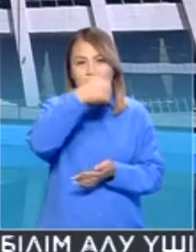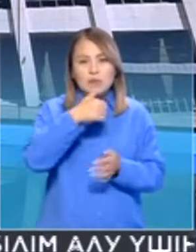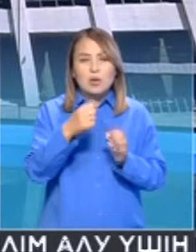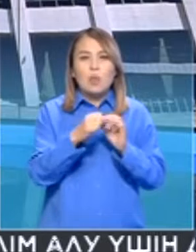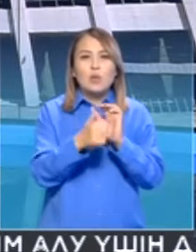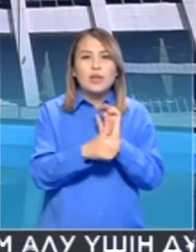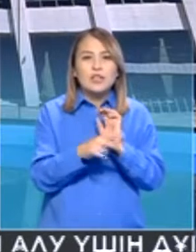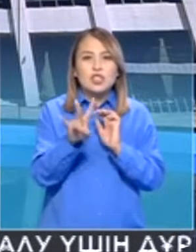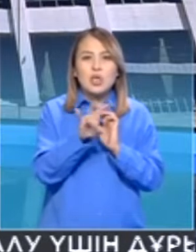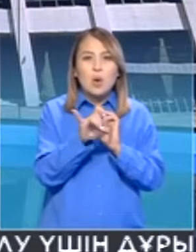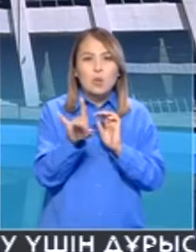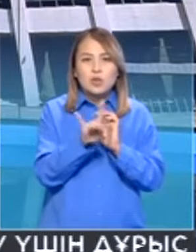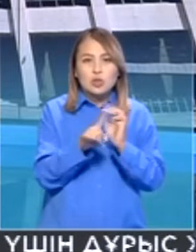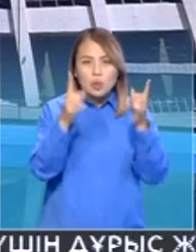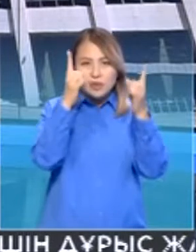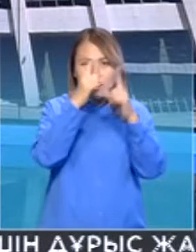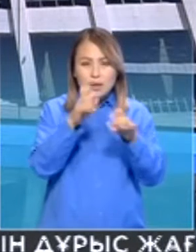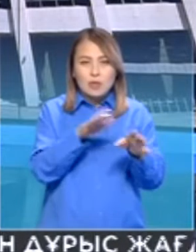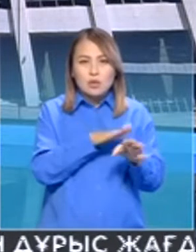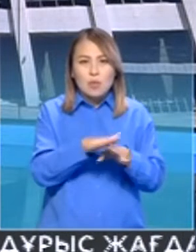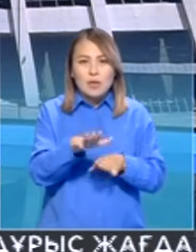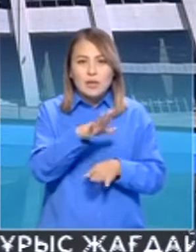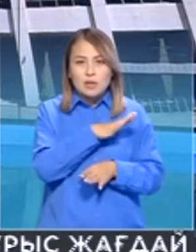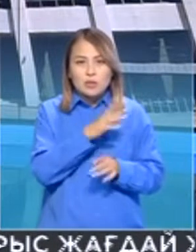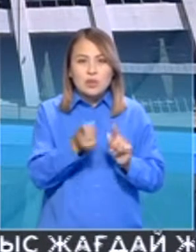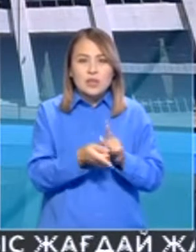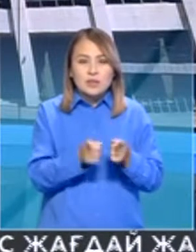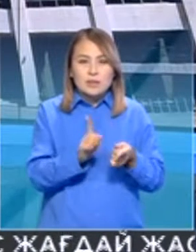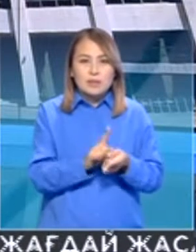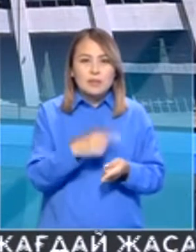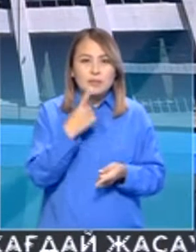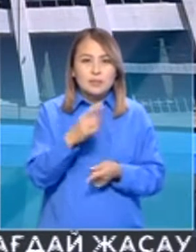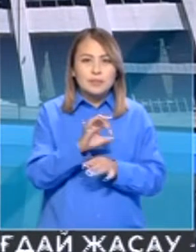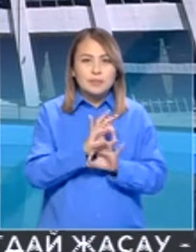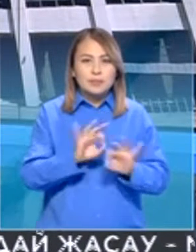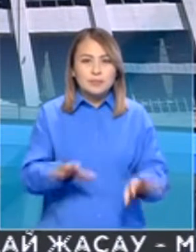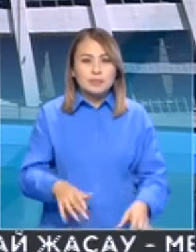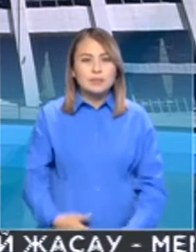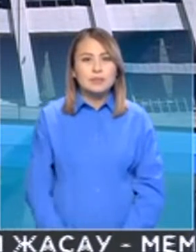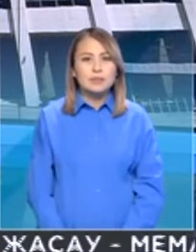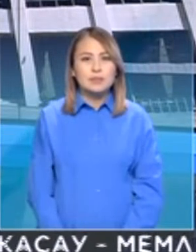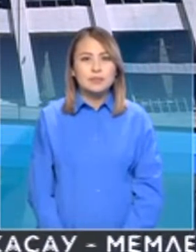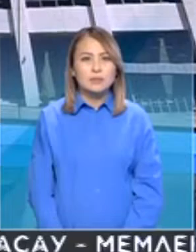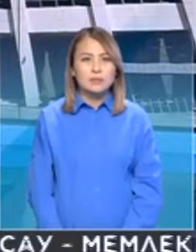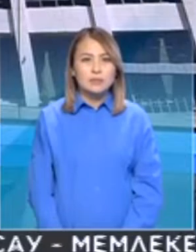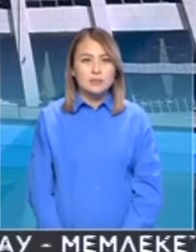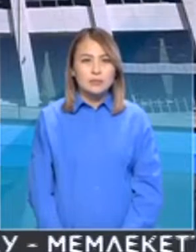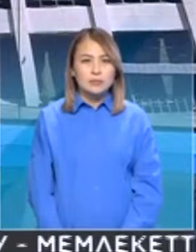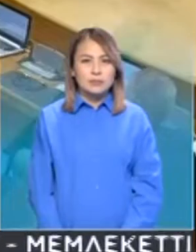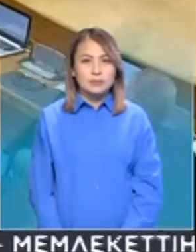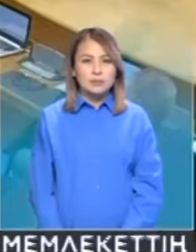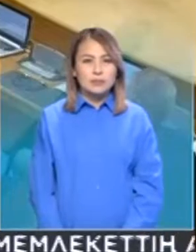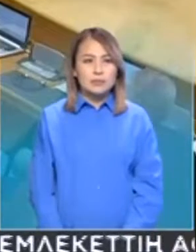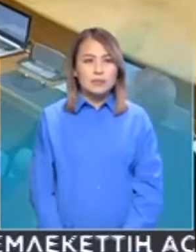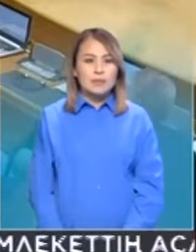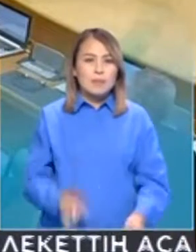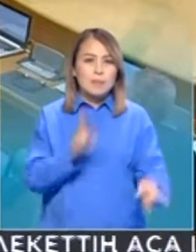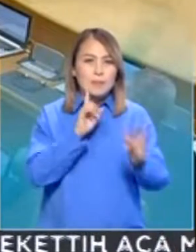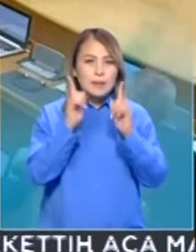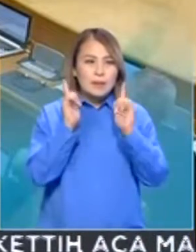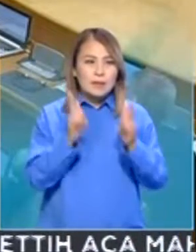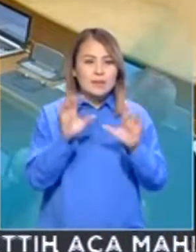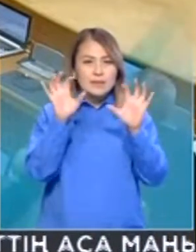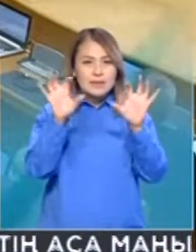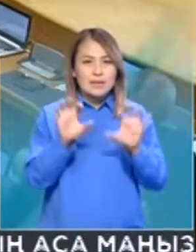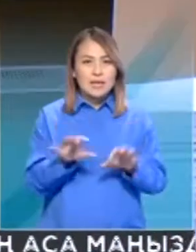басшысының биыл 16 наурыздағы жолдауын іске асыруға бағытталған өзгерістер. Дарын Сағитов тарқатады. Мәжіліс мақұлдаған